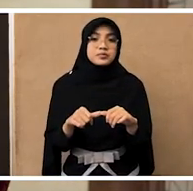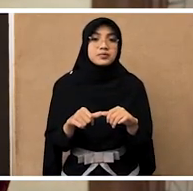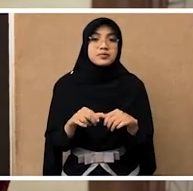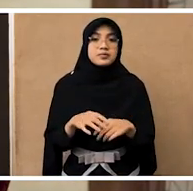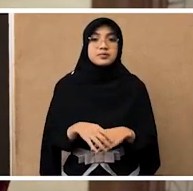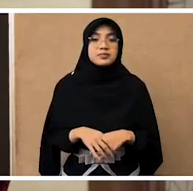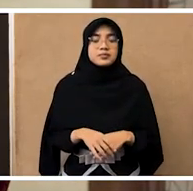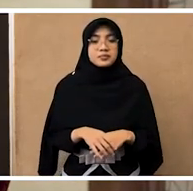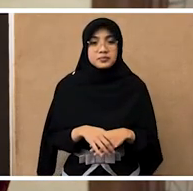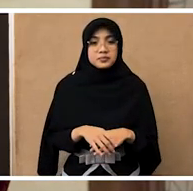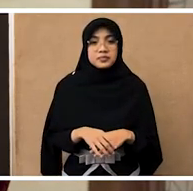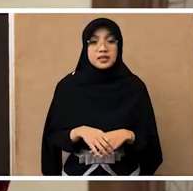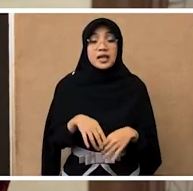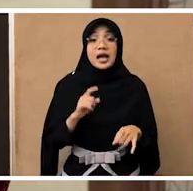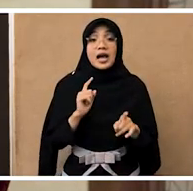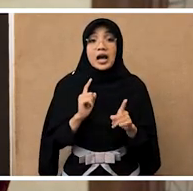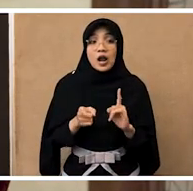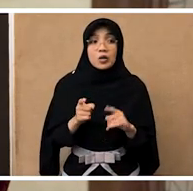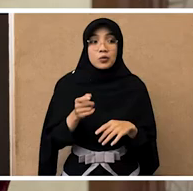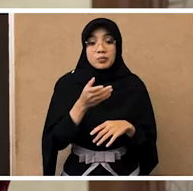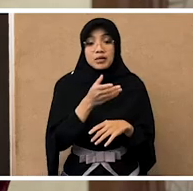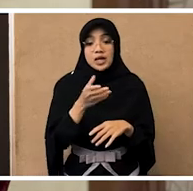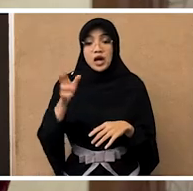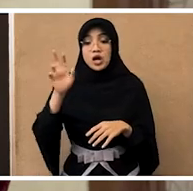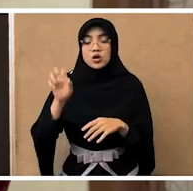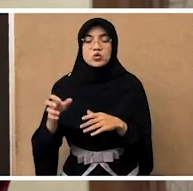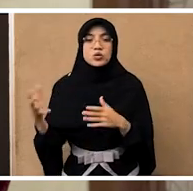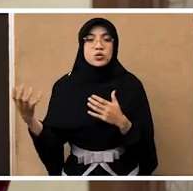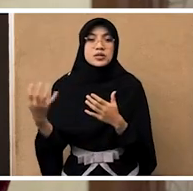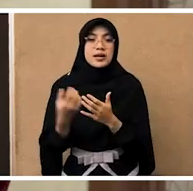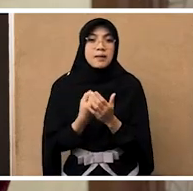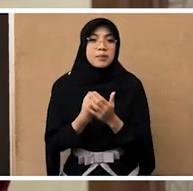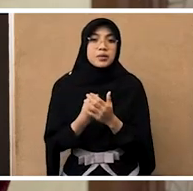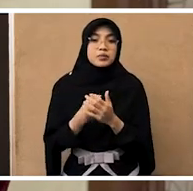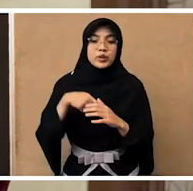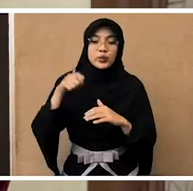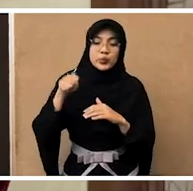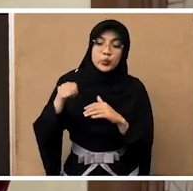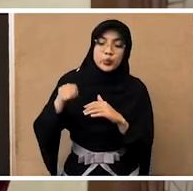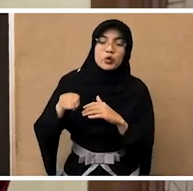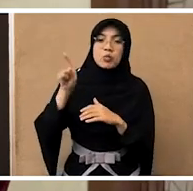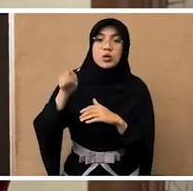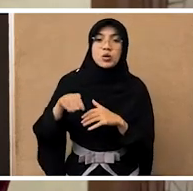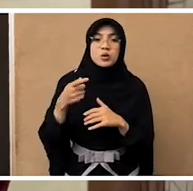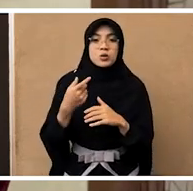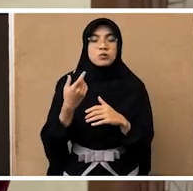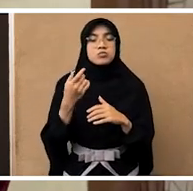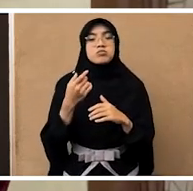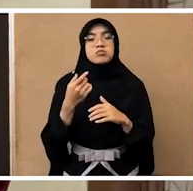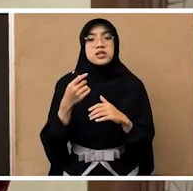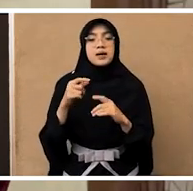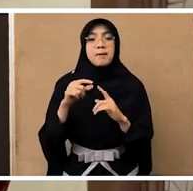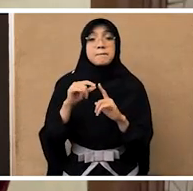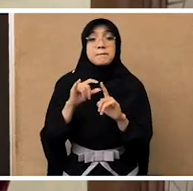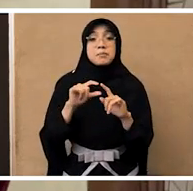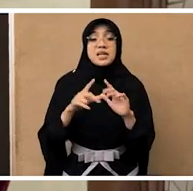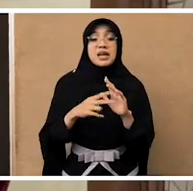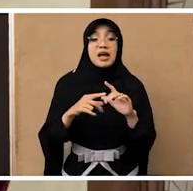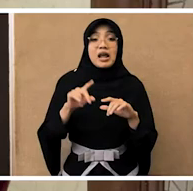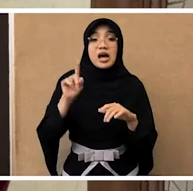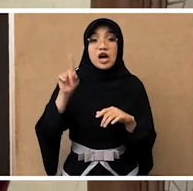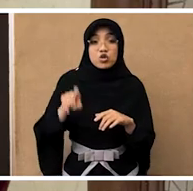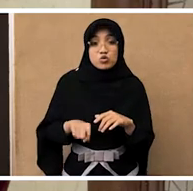apa namanya kalaupun mereka harus mendapatkan hukuman gitu ya atau pemidanaan tentunya